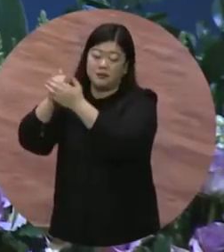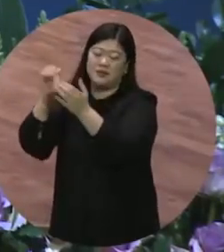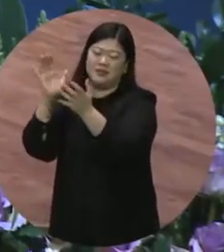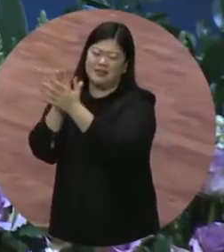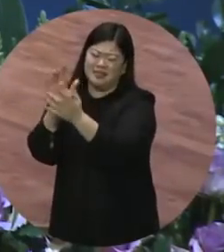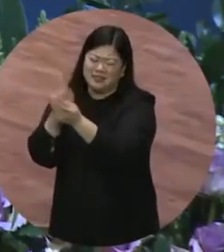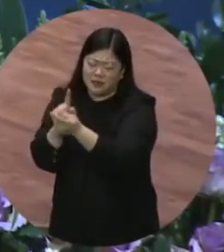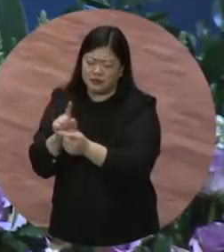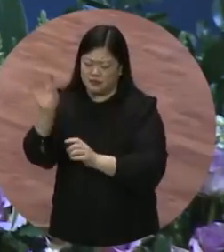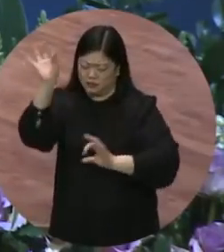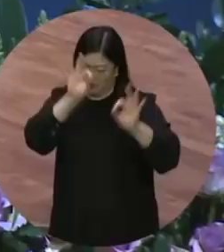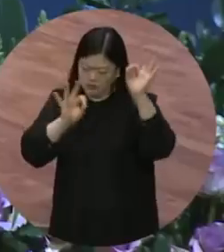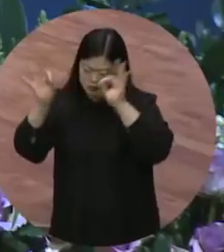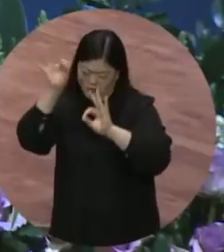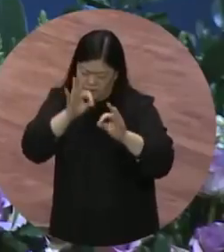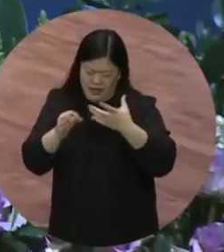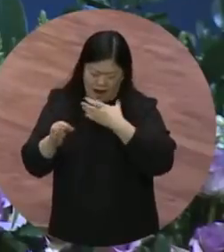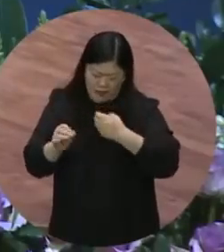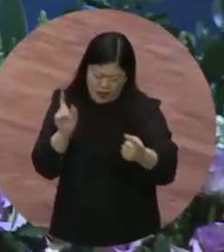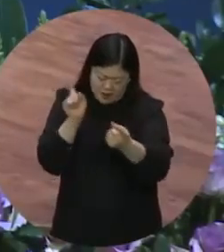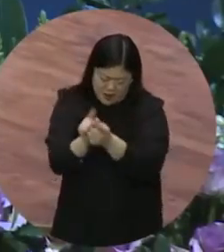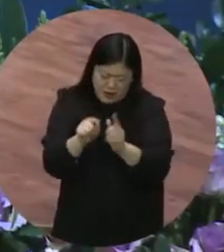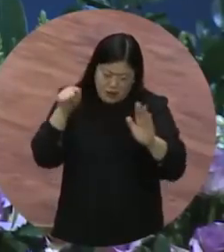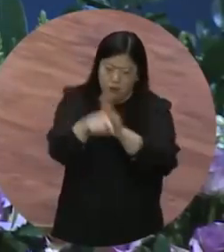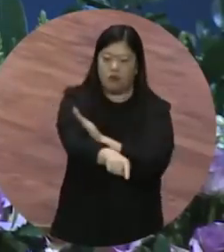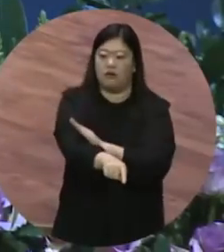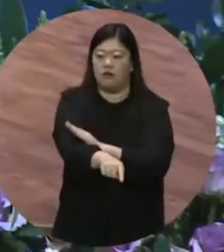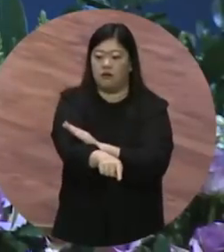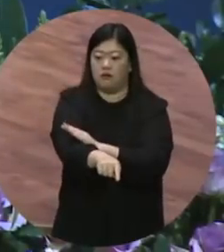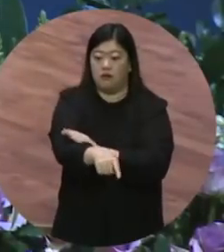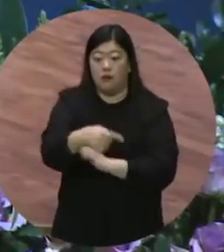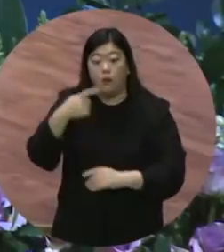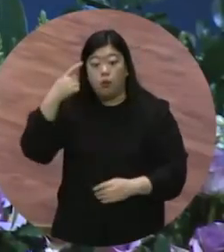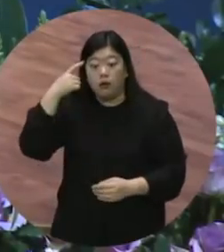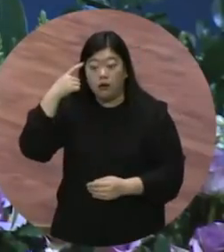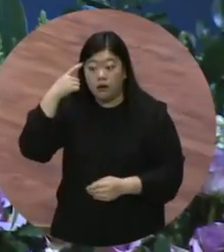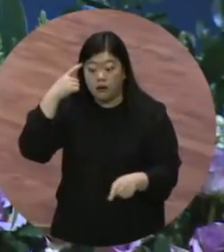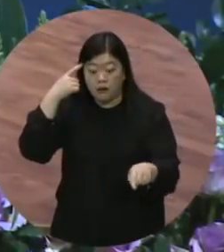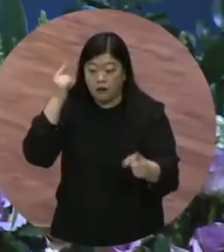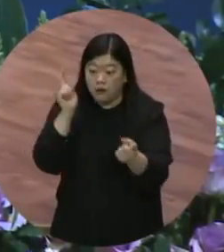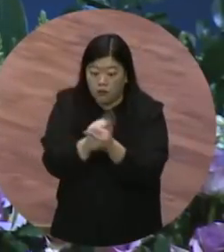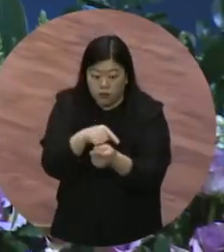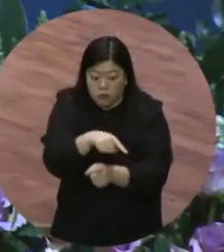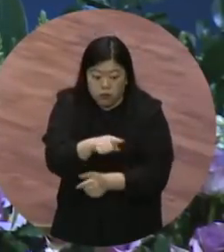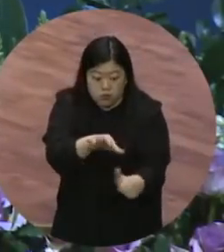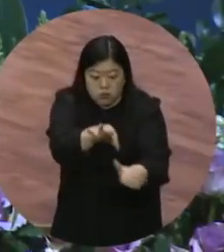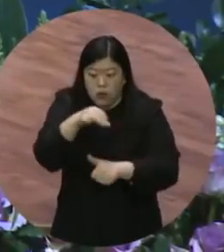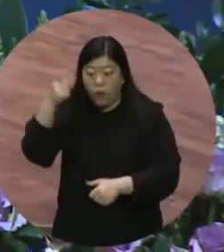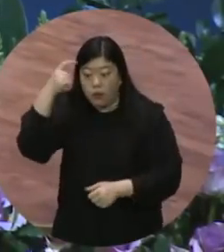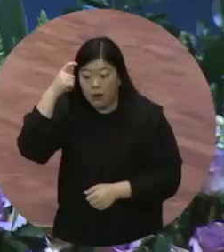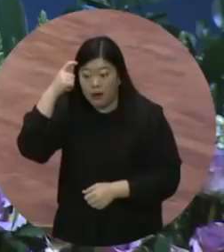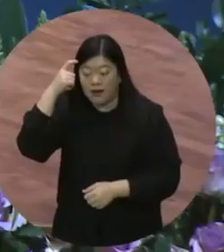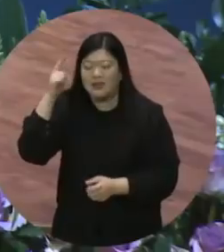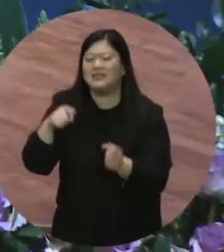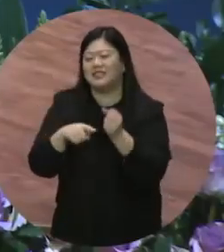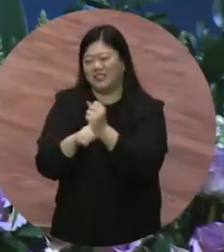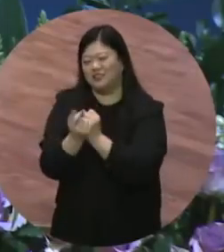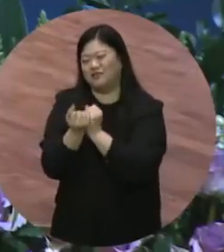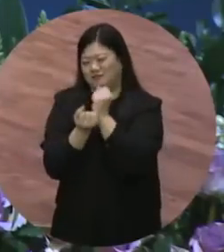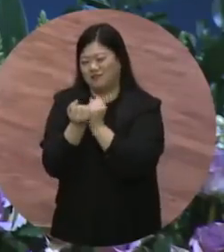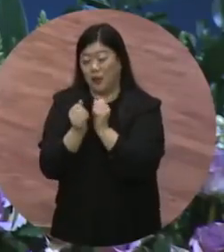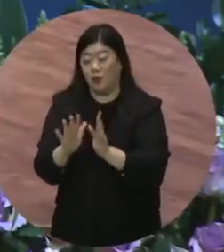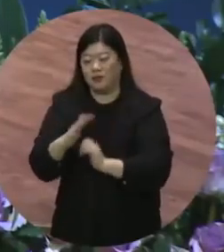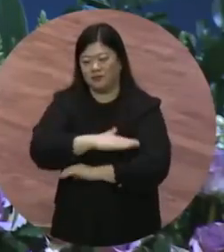아브라함을 찾아오셨을까? 이유가 도대체 무엇인가? 오늘 말씀을 통해 일방적으로 찾아오신 하나님의